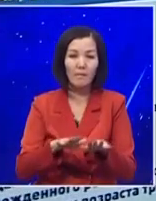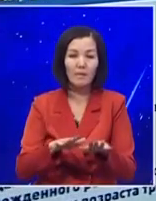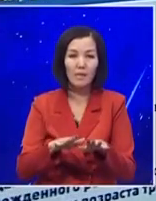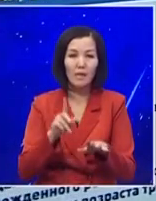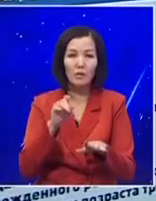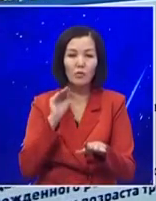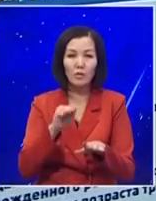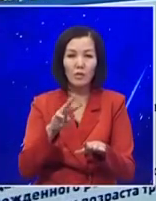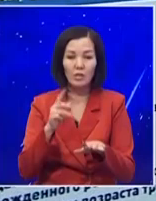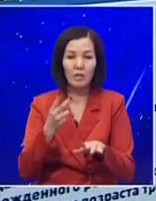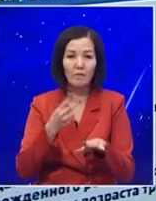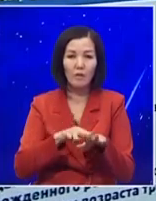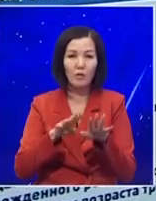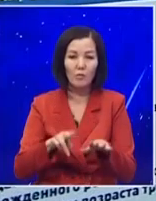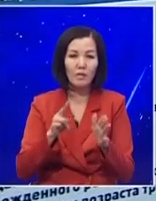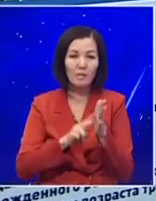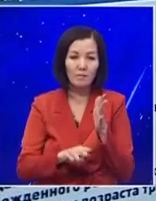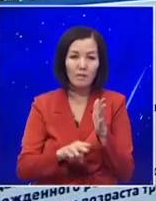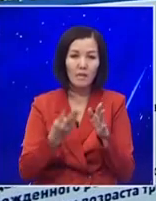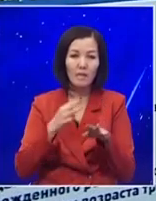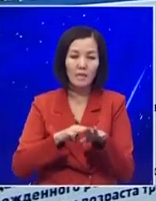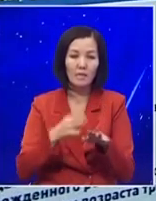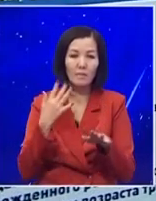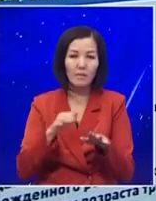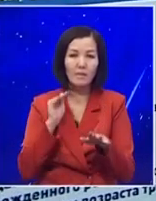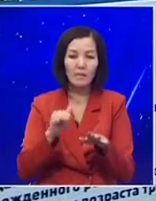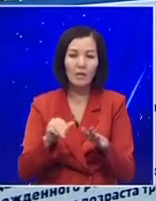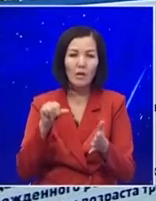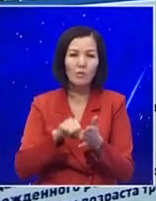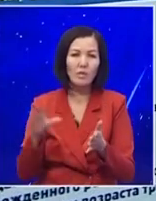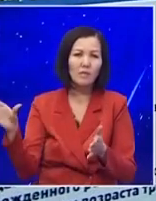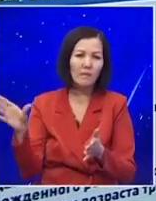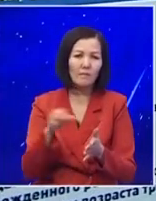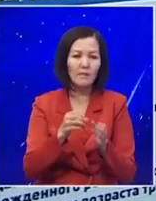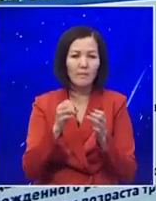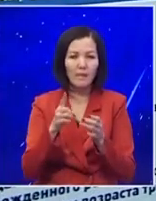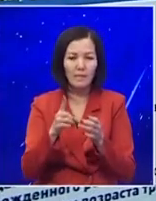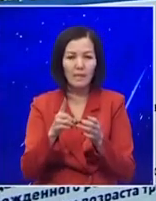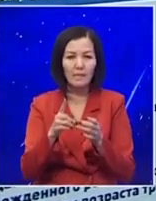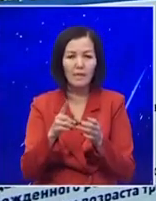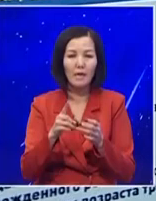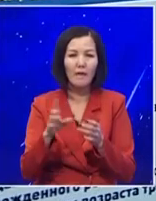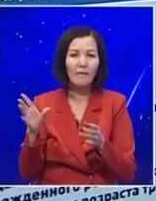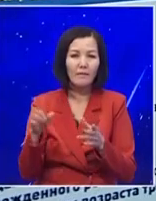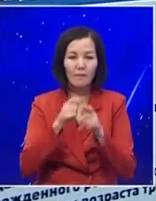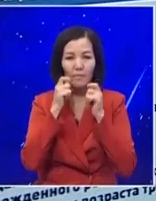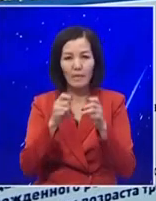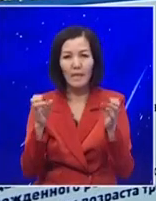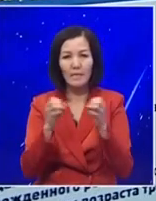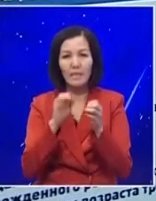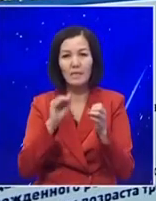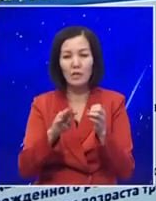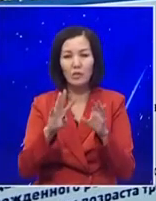100 тысяч тенге, за второе – 70, и за третье – 50. Участников было 11, однако те, кто не занял призовые места, все